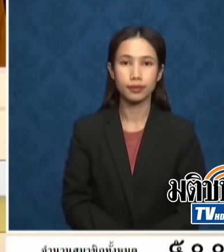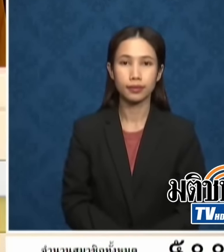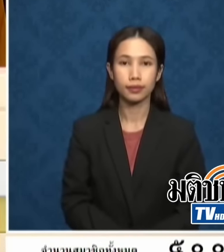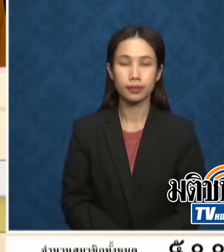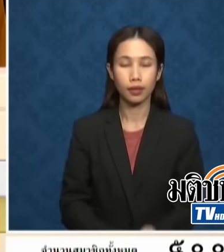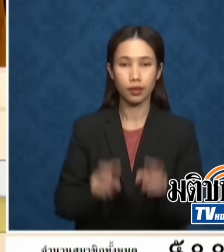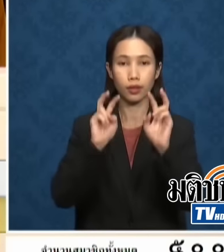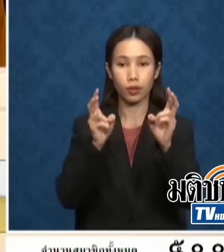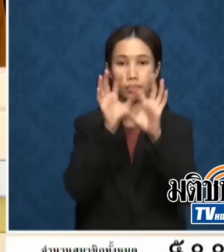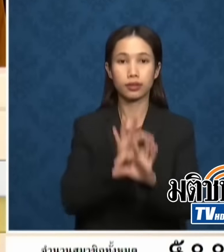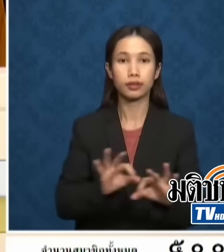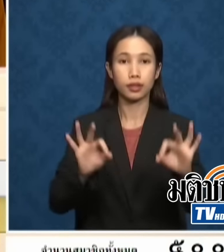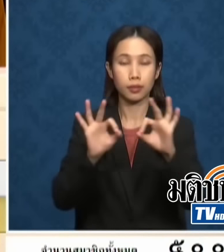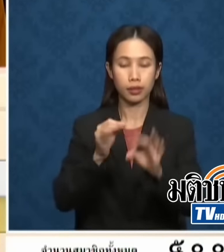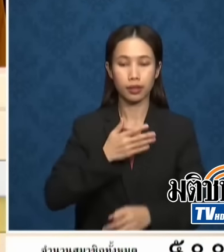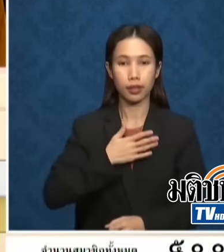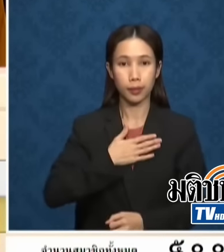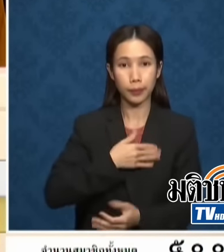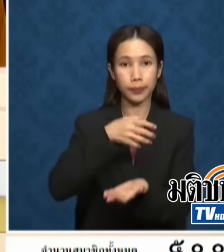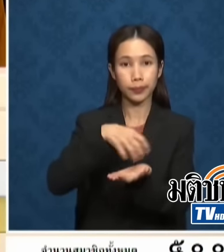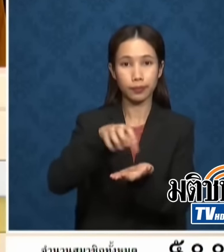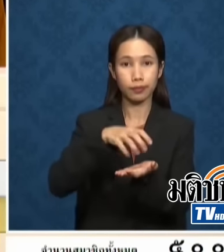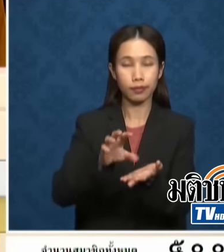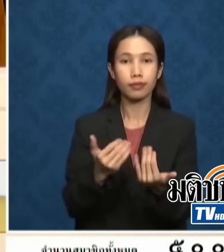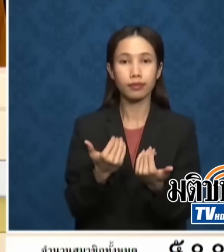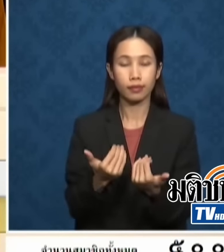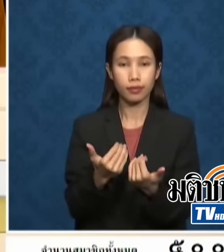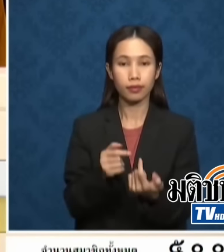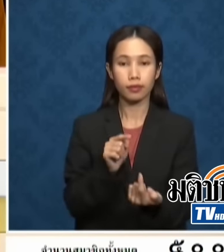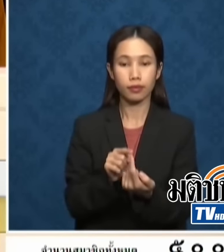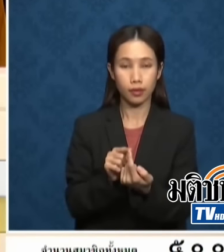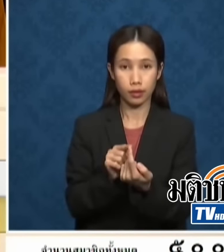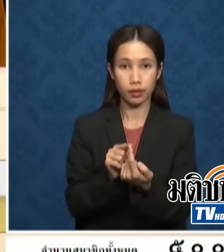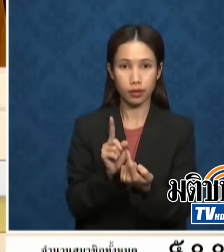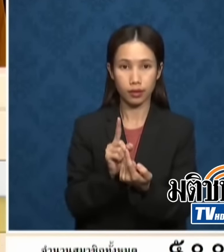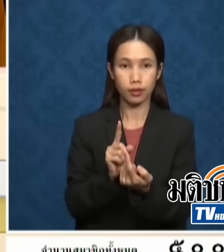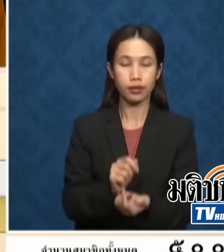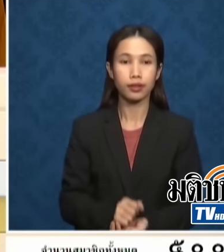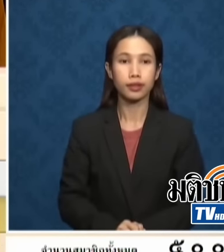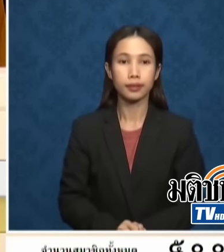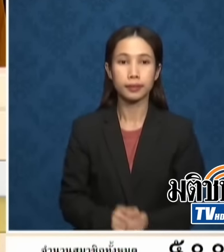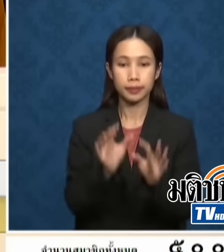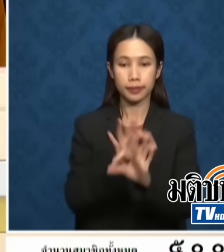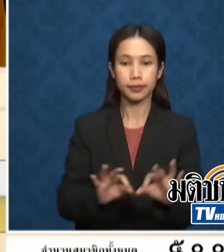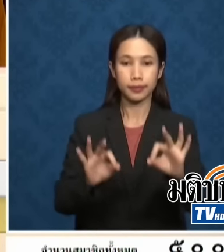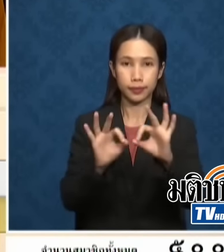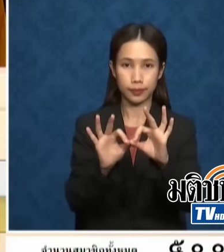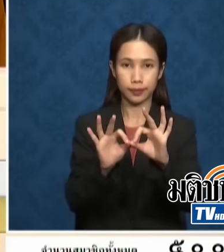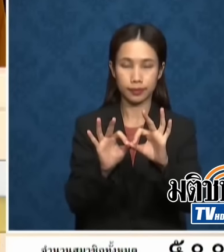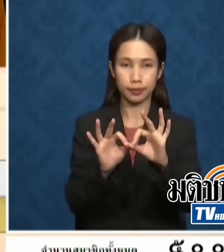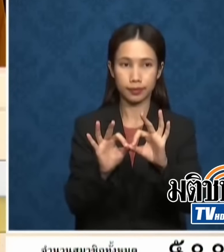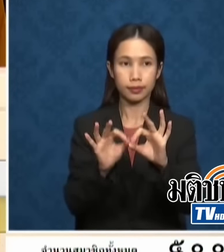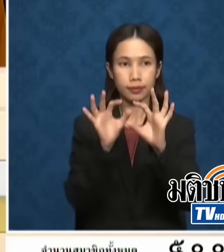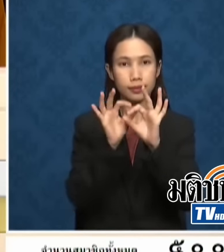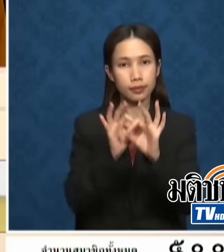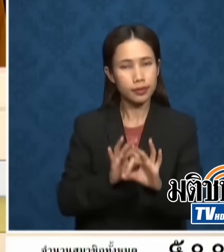ประเด็นสำคัญนะครับที่ผมจะนำเสนอนะครับในร่างพระราชบัญญัติฉบับนี้มีสาระสำคัญนะครับสำ